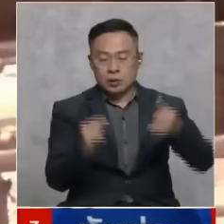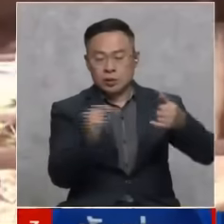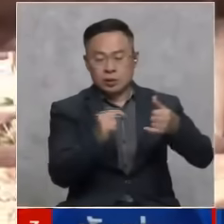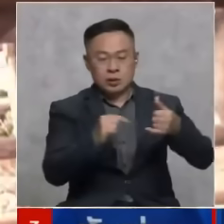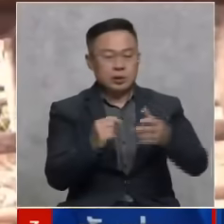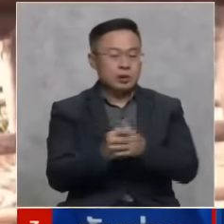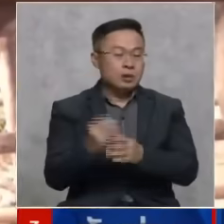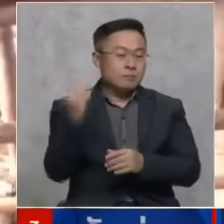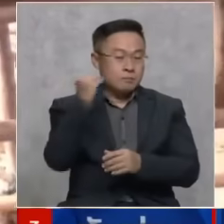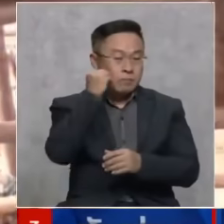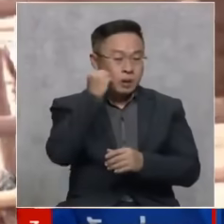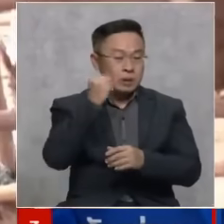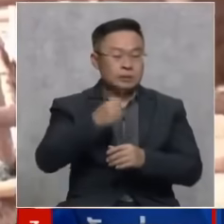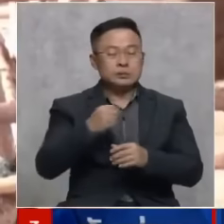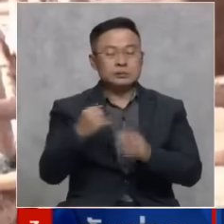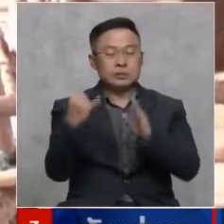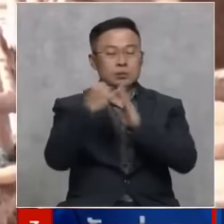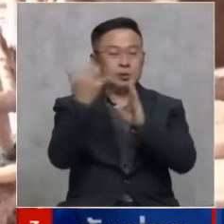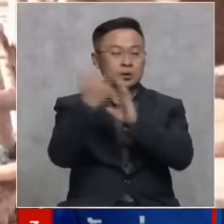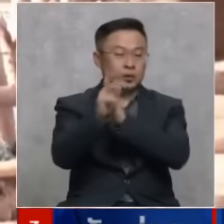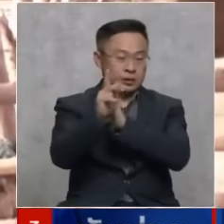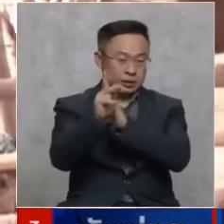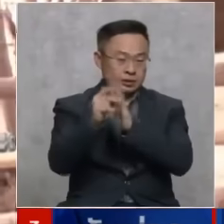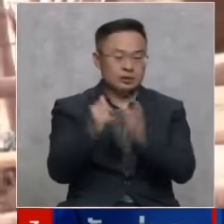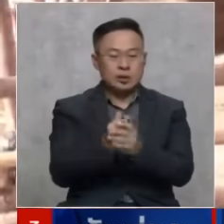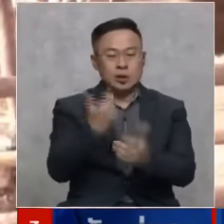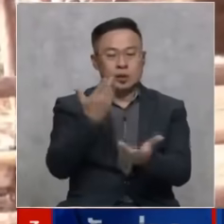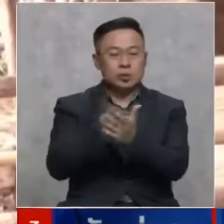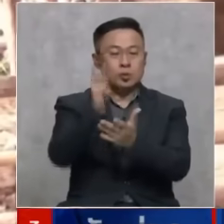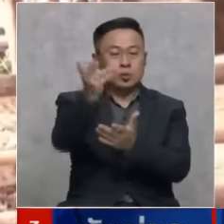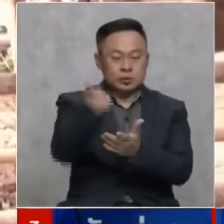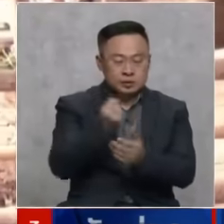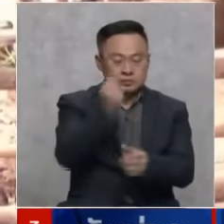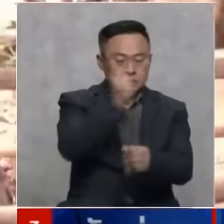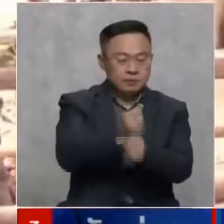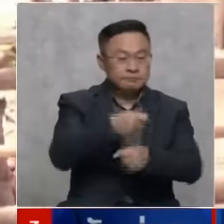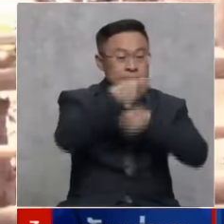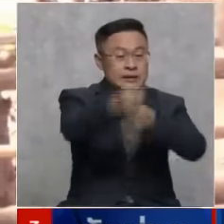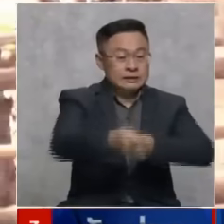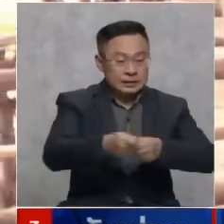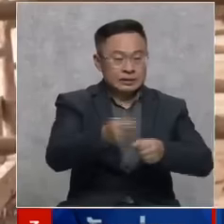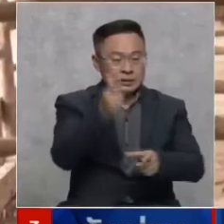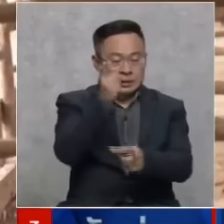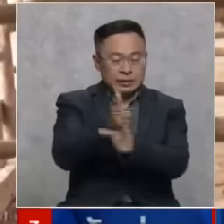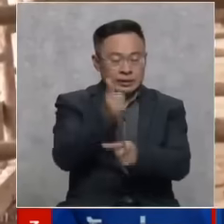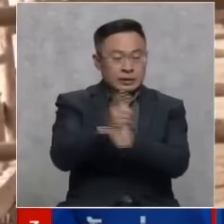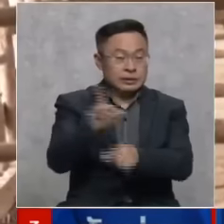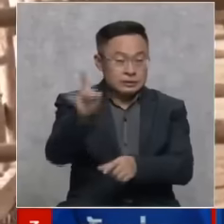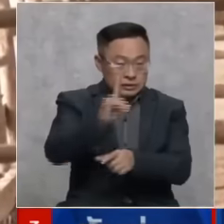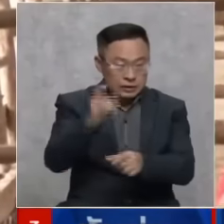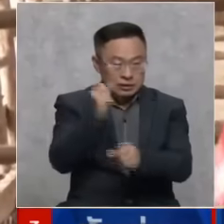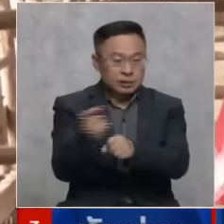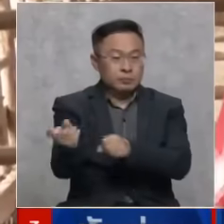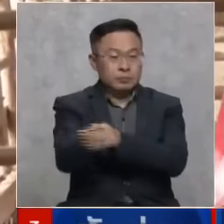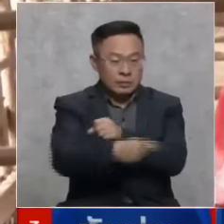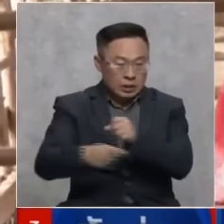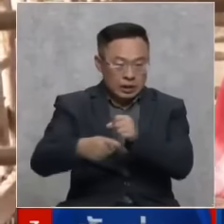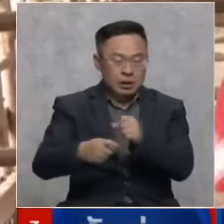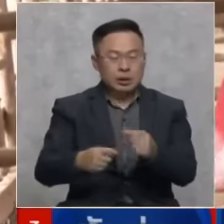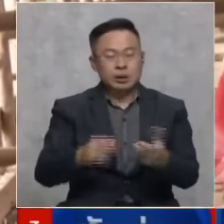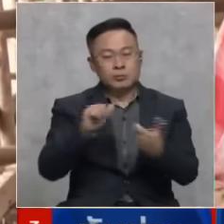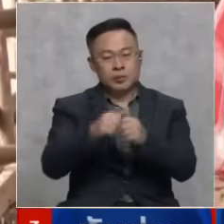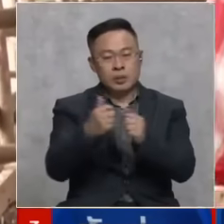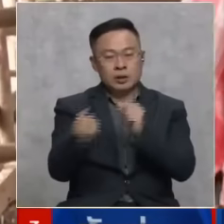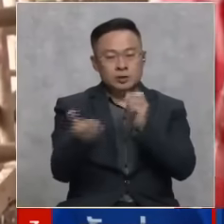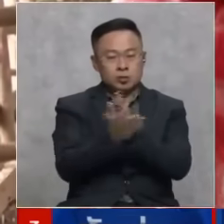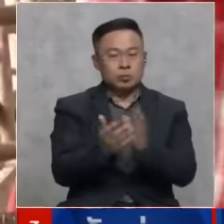รังอำเภอเมืองจังหวัดขอนแก่นกู้มาทำการเกษตรทั้งเลี้ยงสัตว์ทำนาและยังกังวลว่าจะนำเงินที่ไหนมาใช้หนี้สหกรณ์เพราะเ